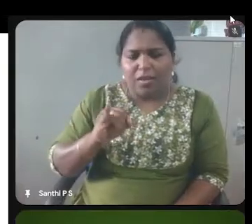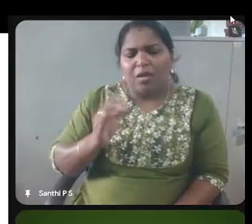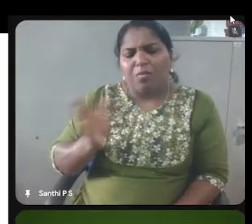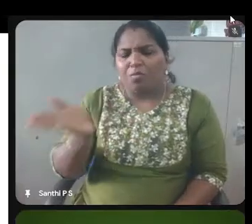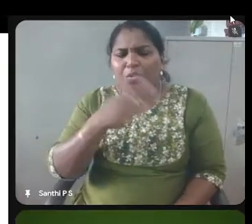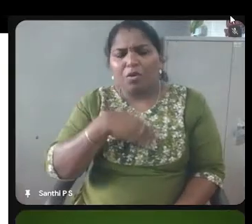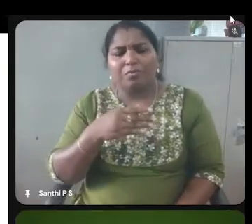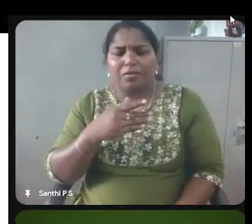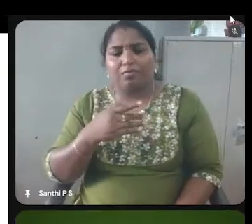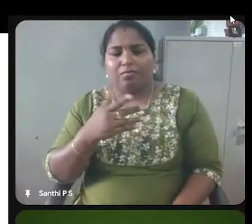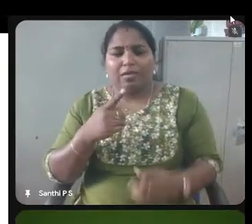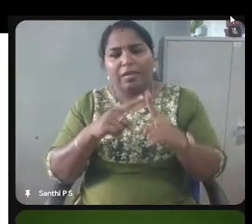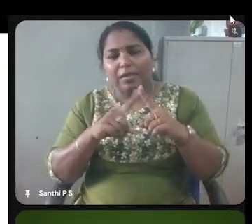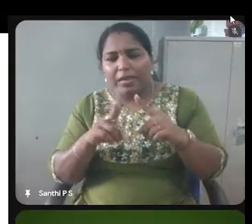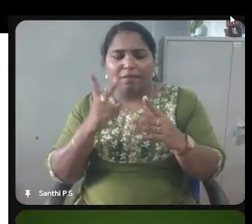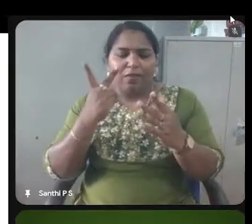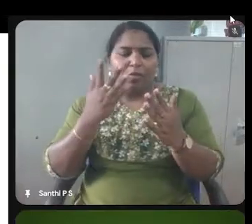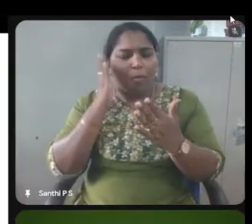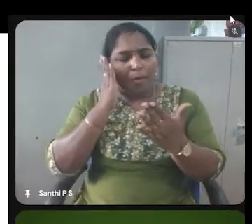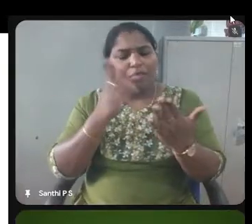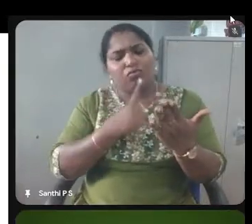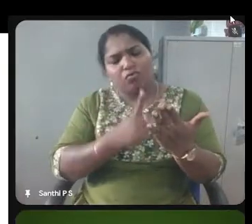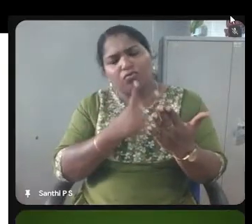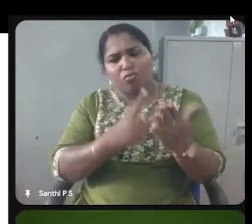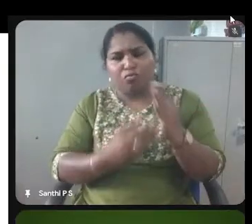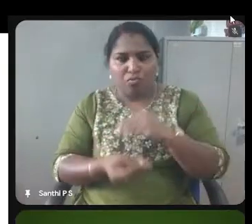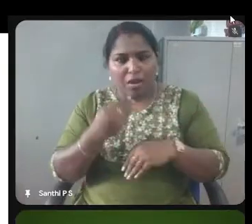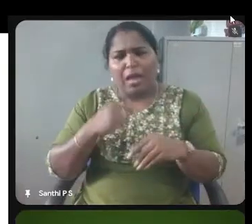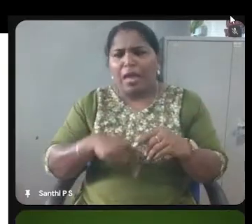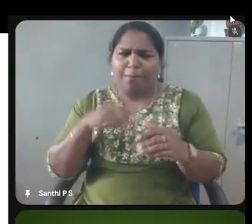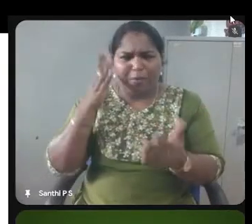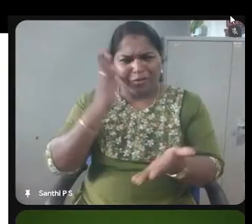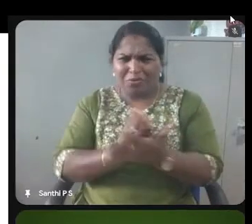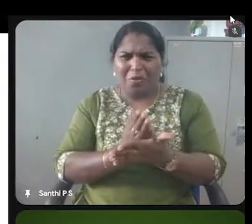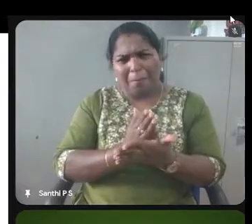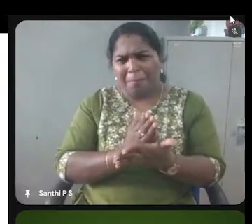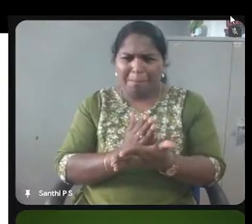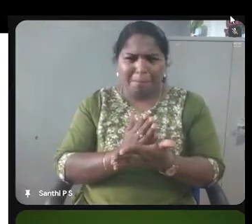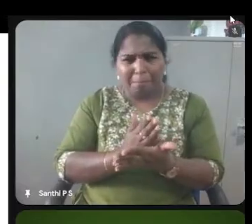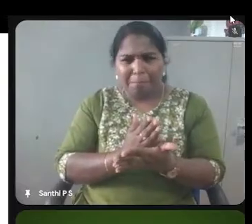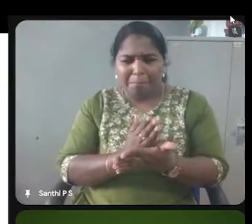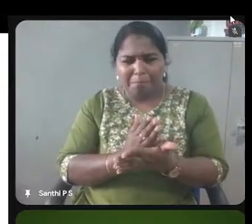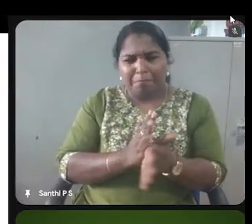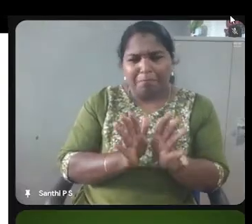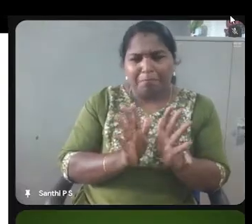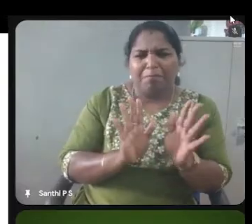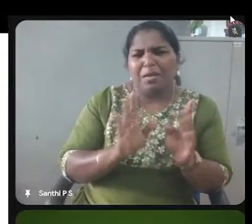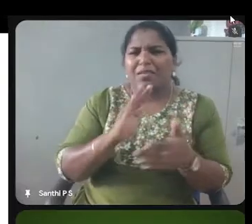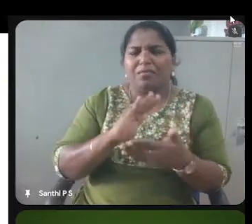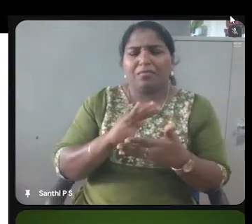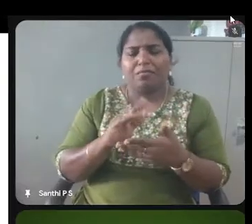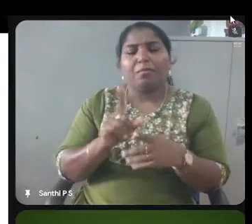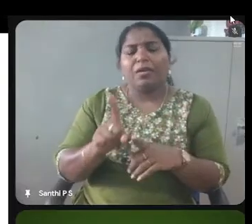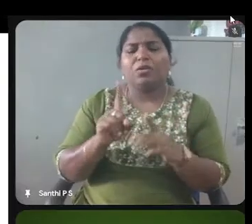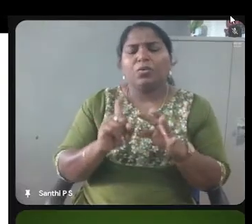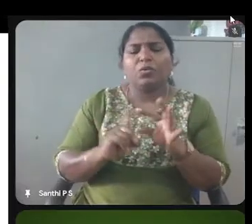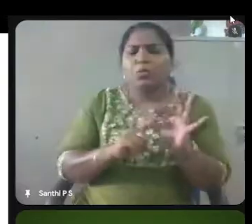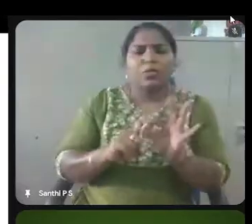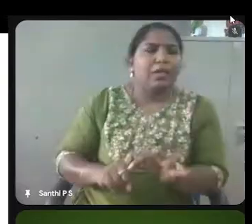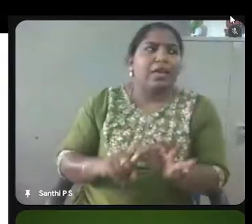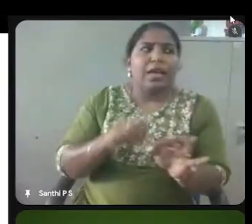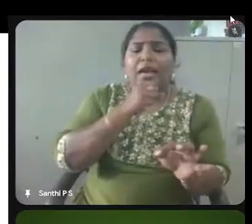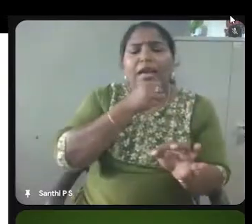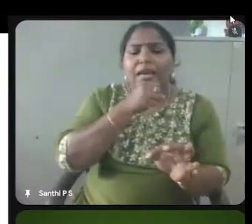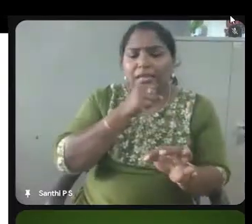ടൈം ഉണ്ടായിരുന്നു. പിന്നെ ഇത് ഞങ്ങൾ അറിഞ്ഞപ്പോ തന്നെ ഫുള്ളായിട്ട് നിർത്തി. ഇപ്പം സ്ക്രീൻ ടൈം ഒന്നും തന്നെ ഇല്ല. പക്ഷെ എന്റെ ക്വസ്റ്റ്യൻ എന്ന് പറഞ്ഞാൽ ഈ 6